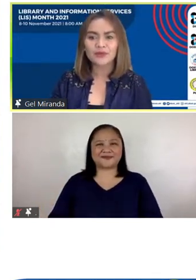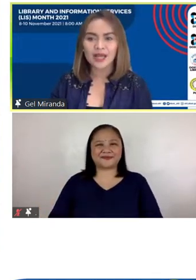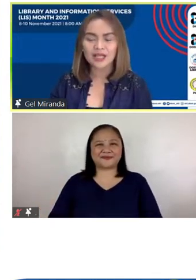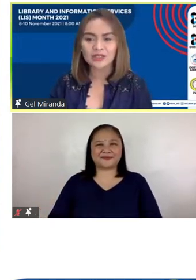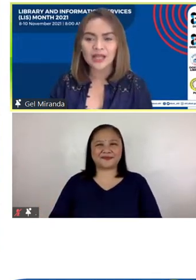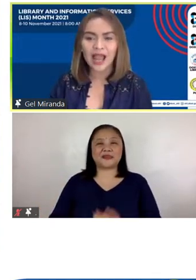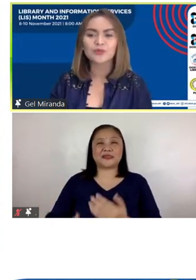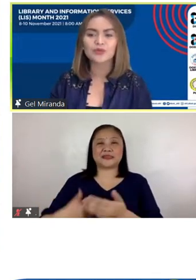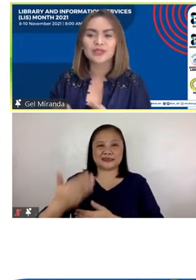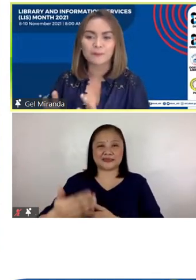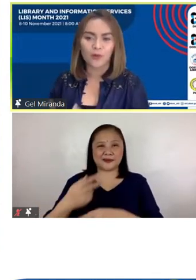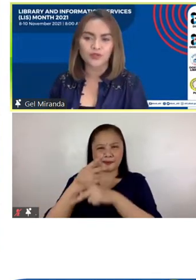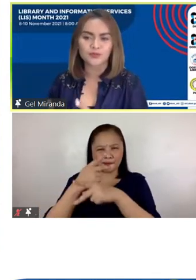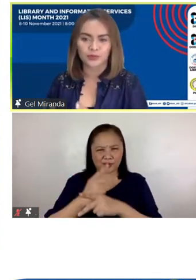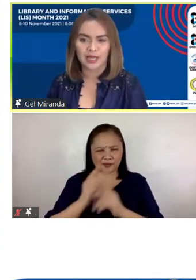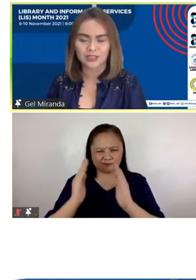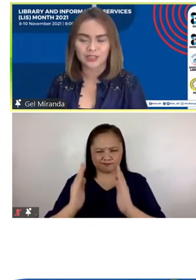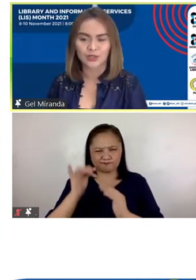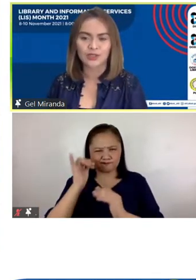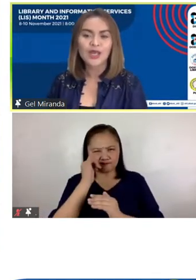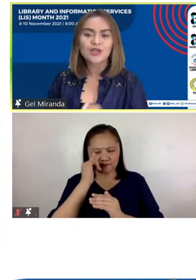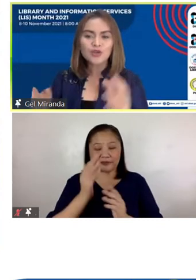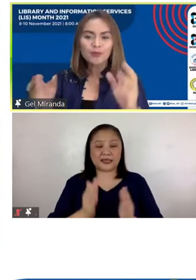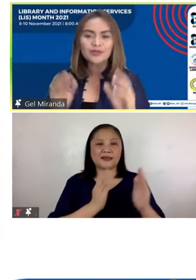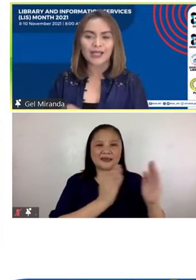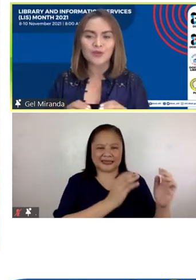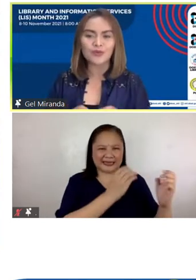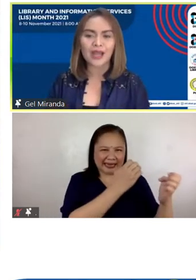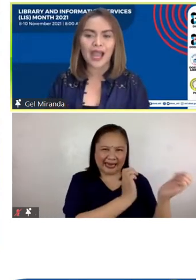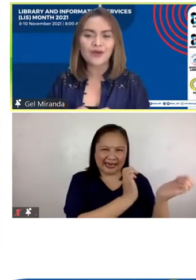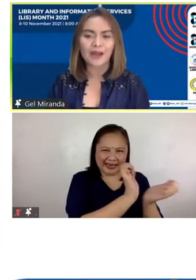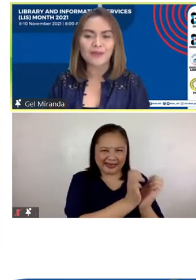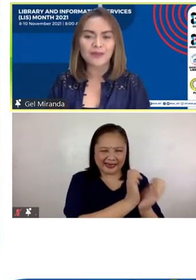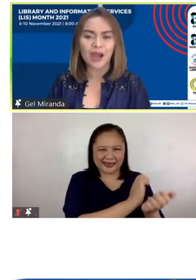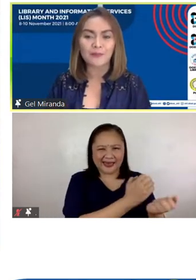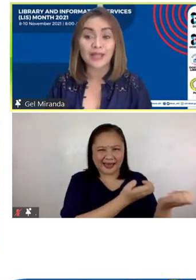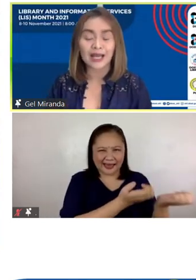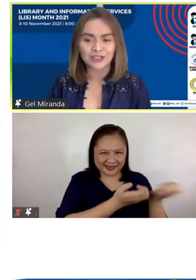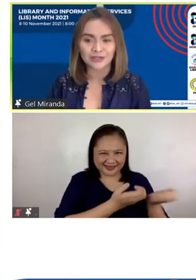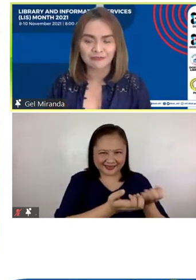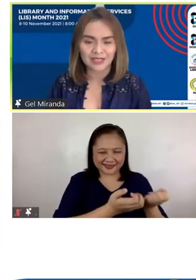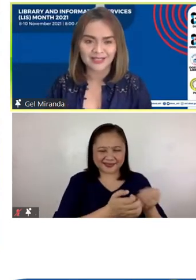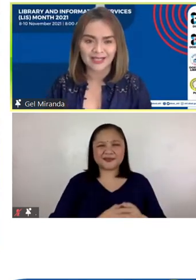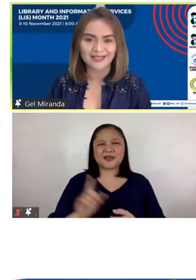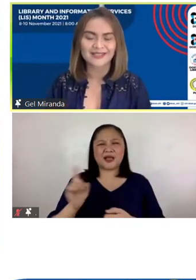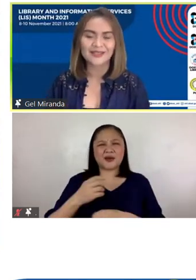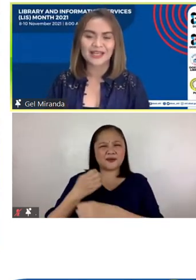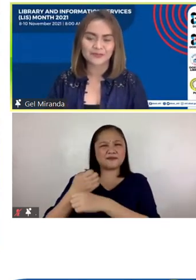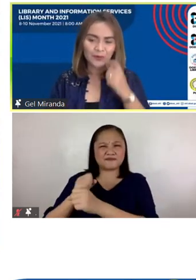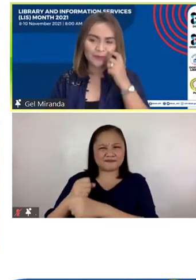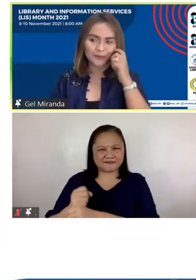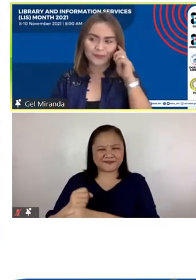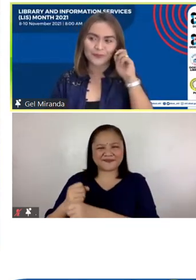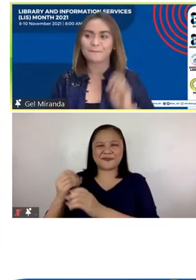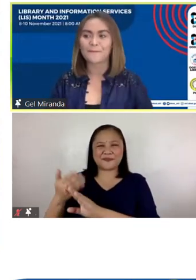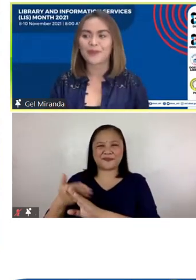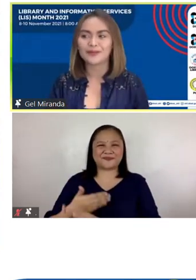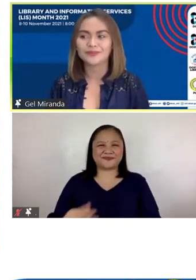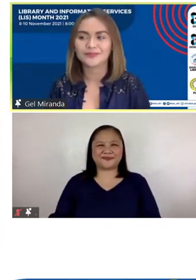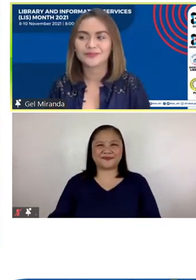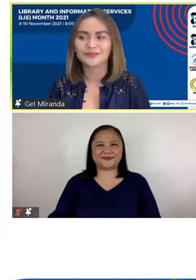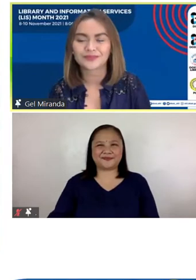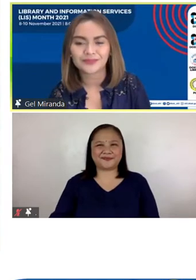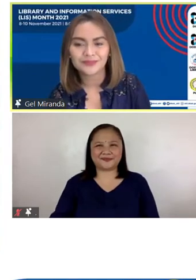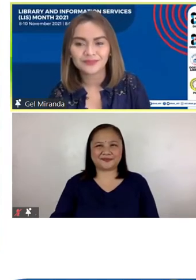the production up to the post-production. So puntahan ko muna, ano nga ba yung mga production phases? Next po.